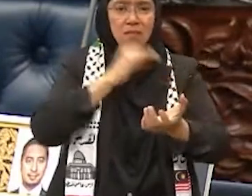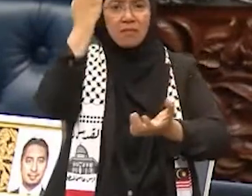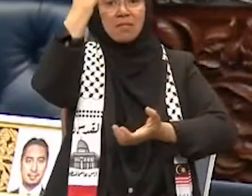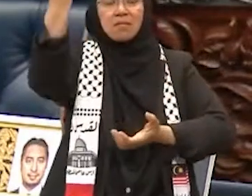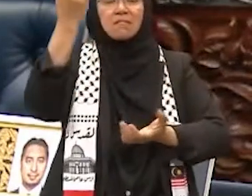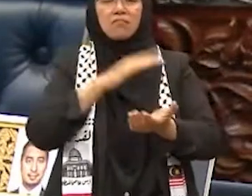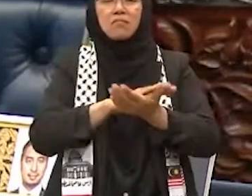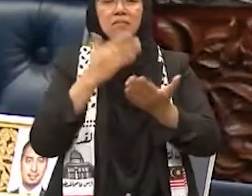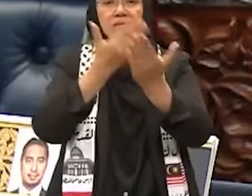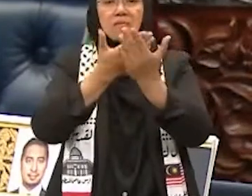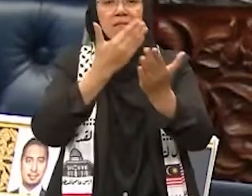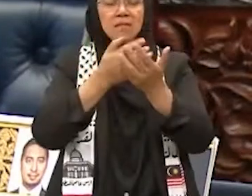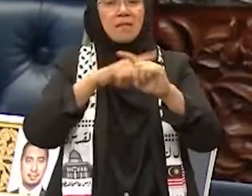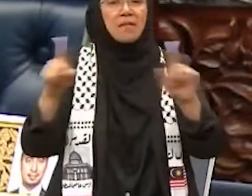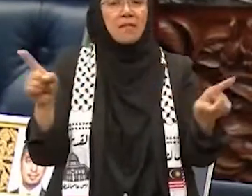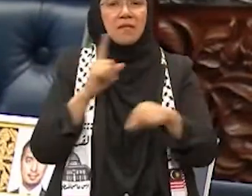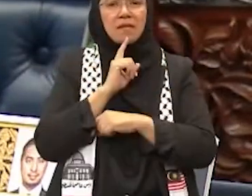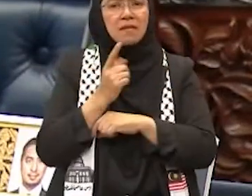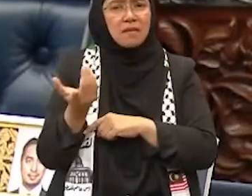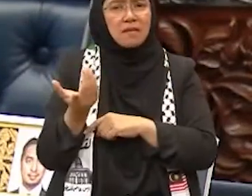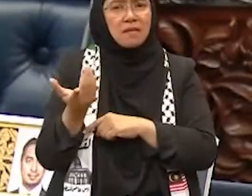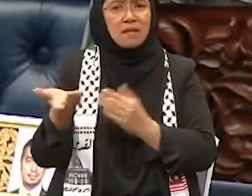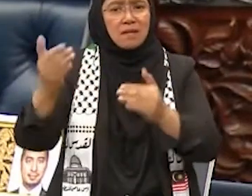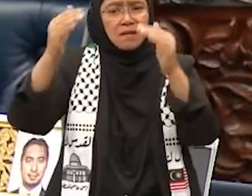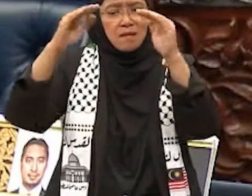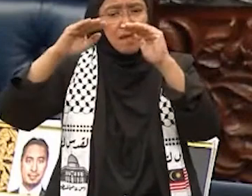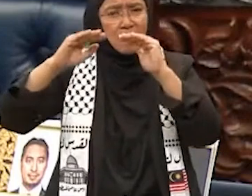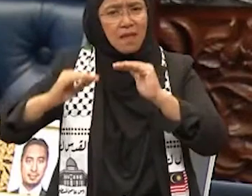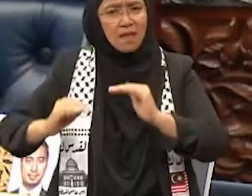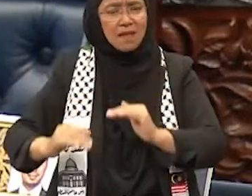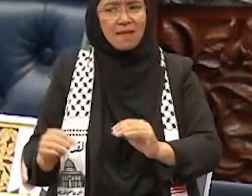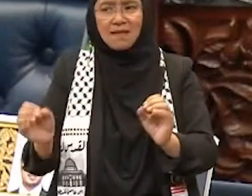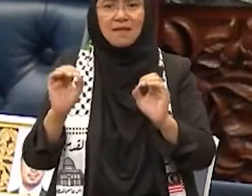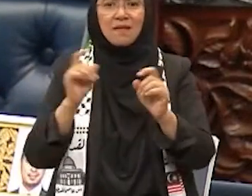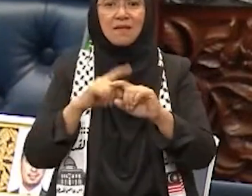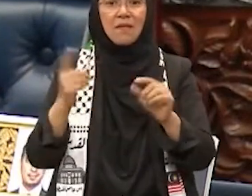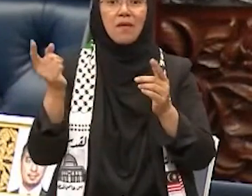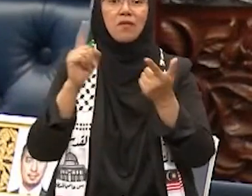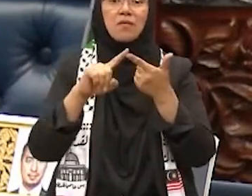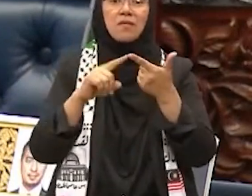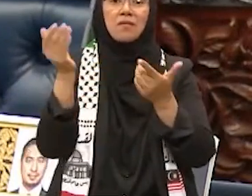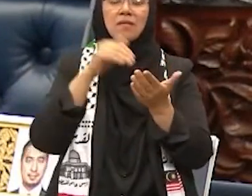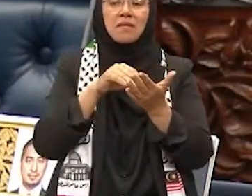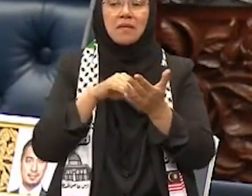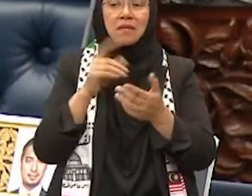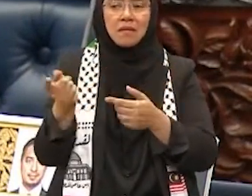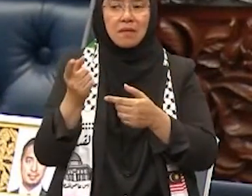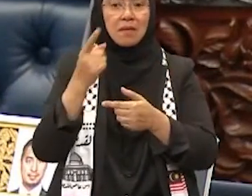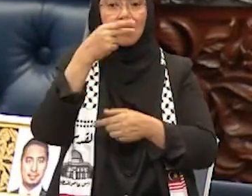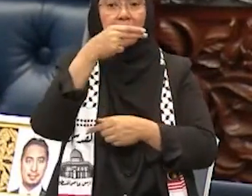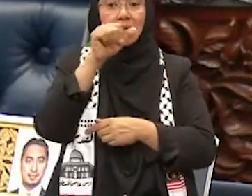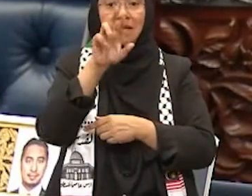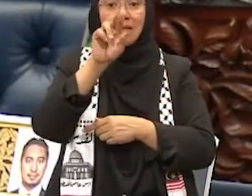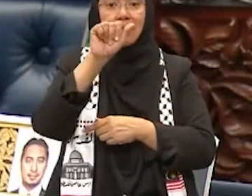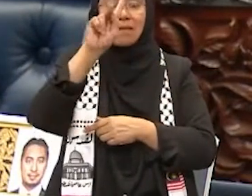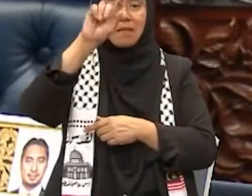lagi menteri harakah telah pun memberikan menyampaikan surat rayuan terhadap tindakan dua hari lepas saya